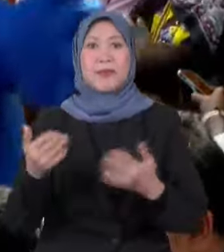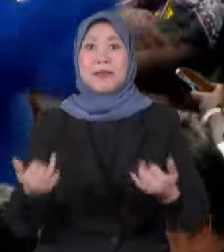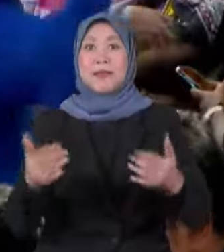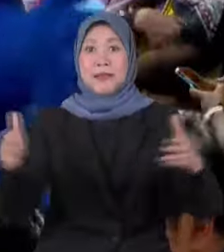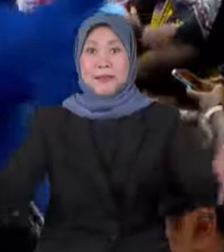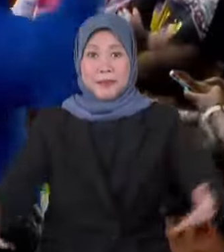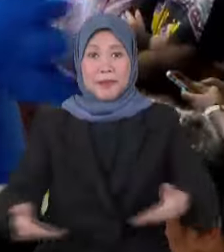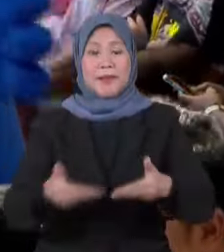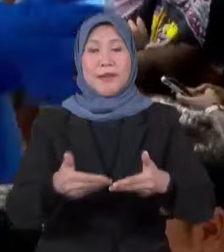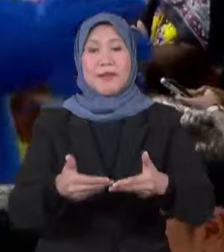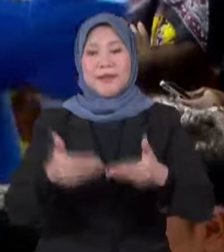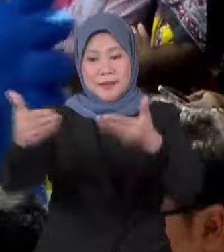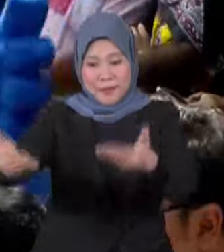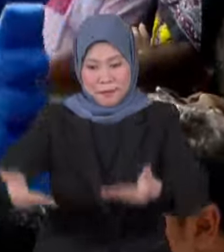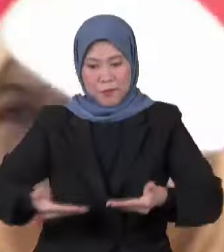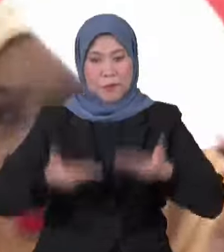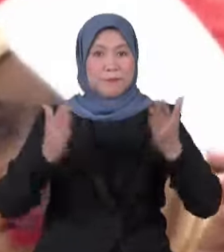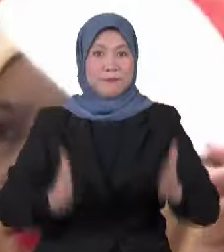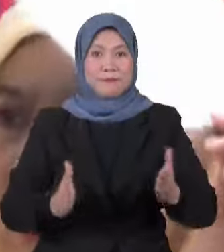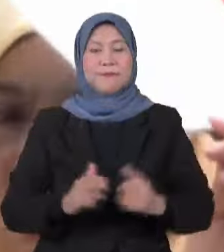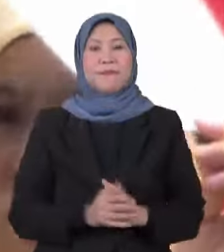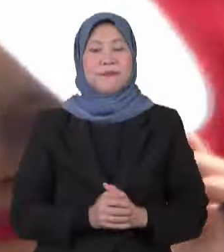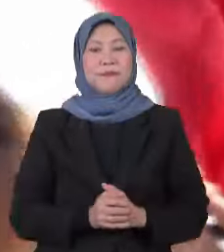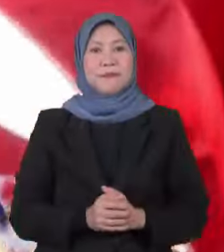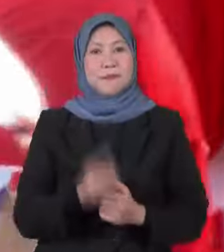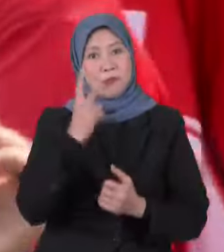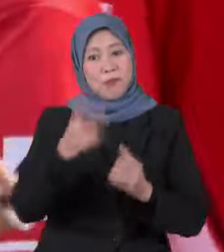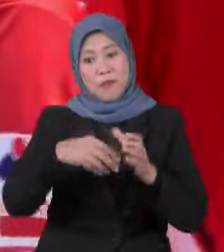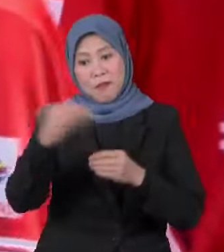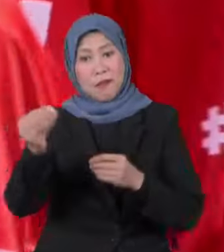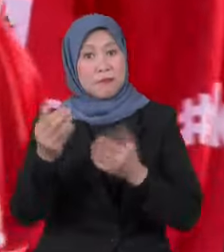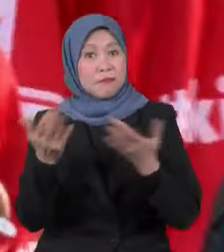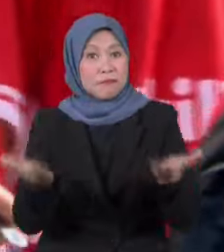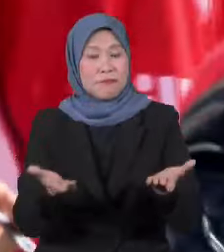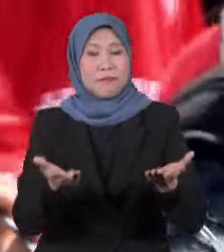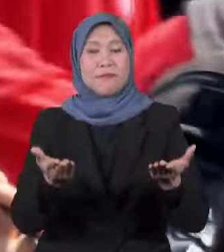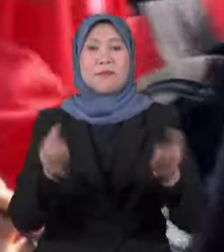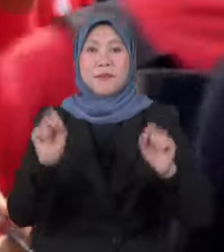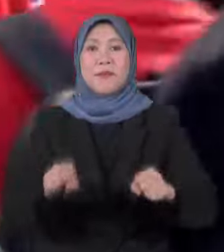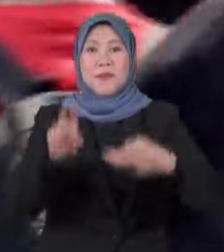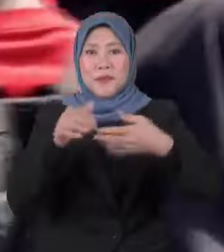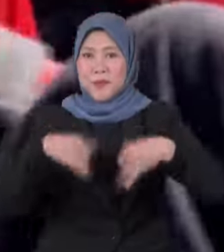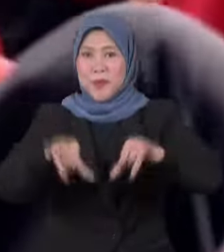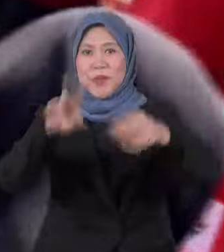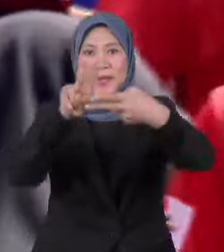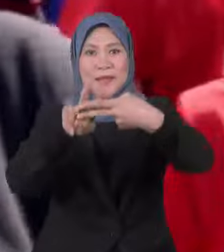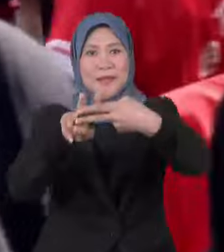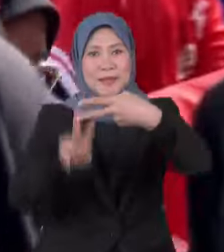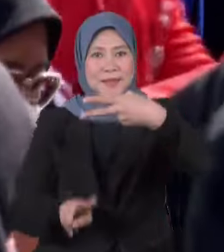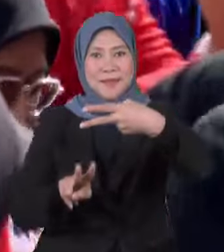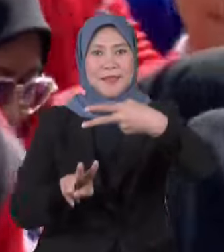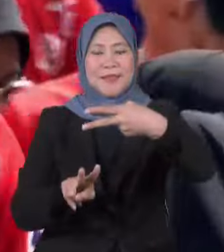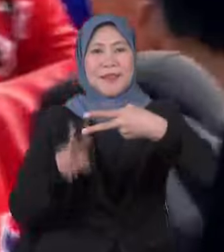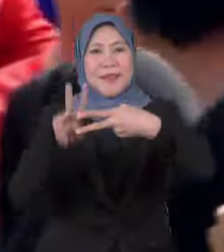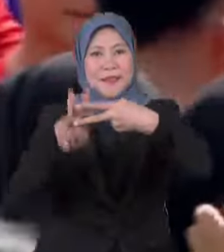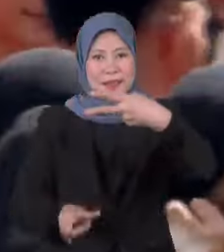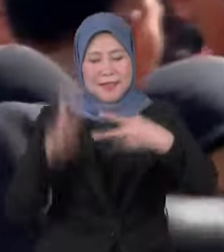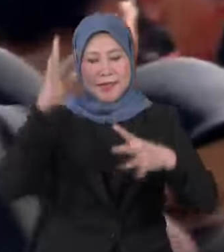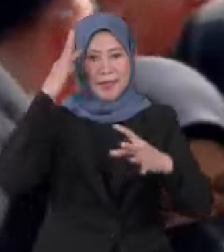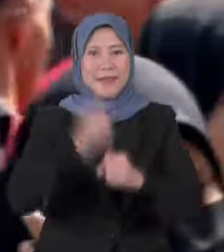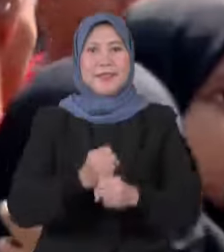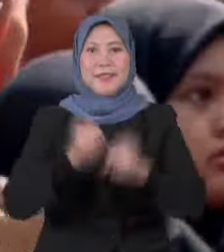tetamu istimewa kita pada hari ini. Dan yang penting, anda di luar sana jangan lupa untuk teruskan hashtag kita pada hari ini, iaitu hashtag